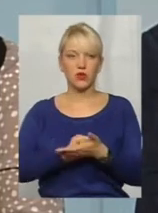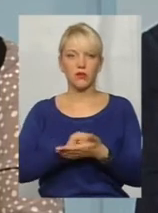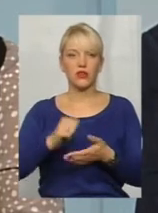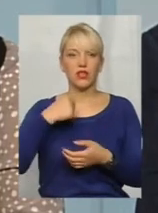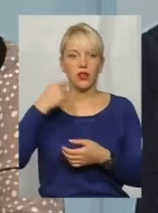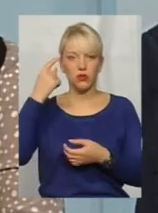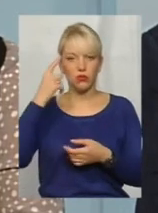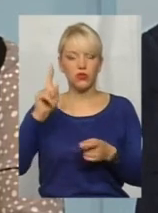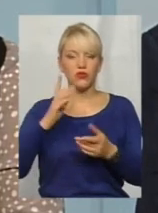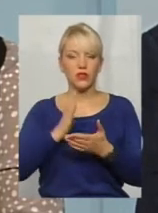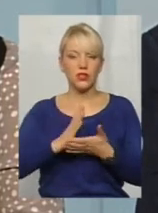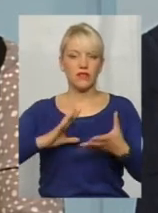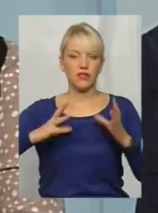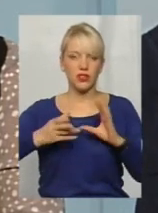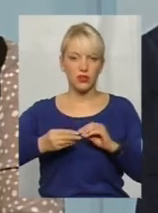є висновки,